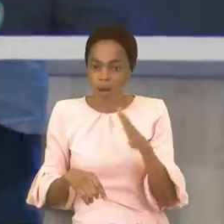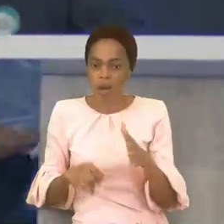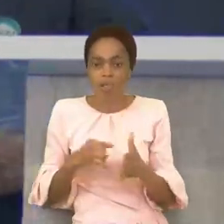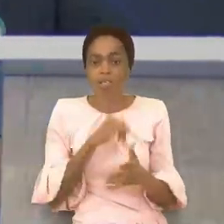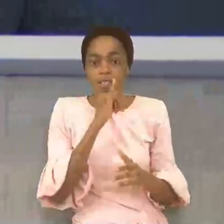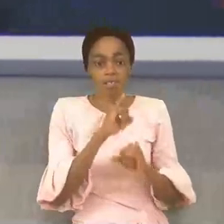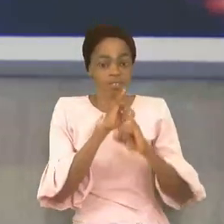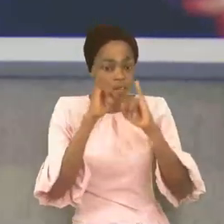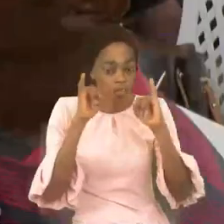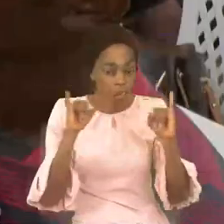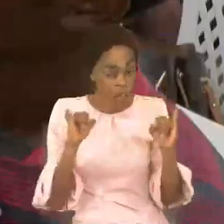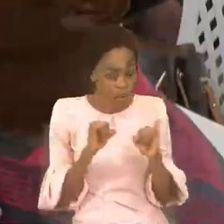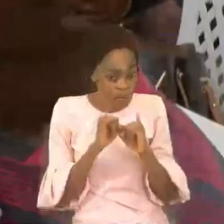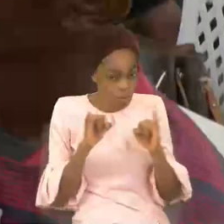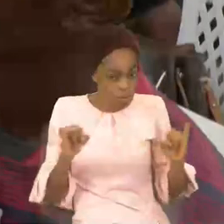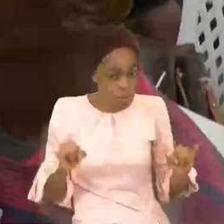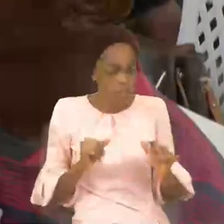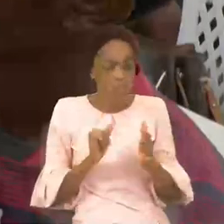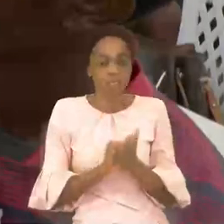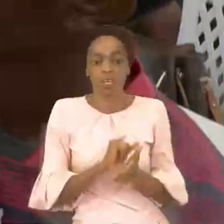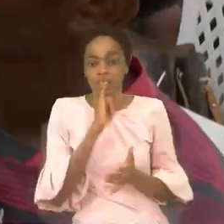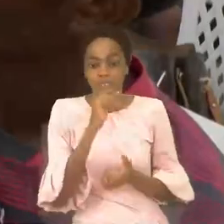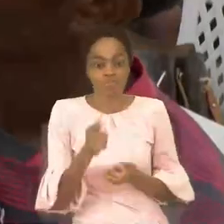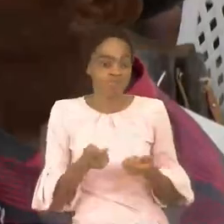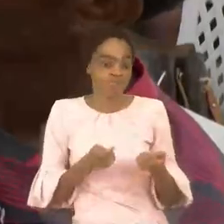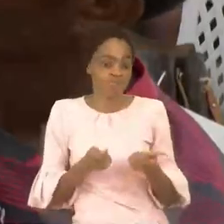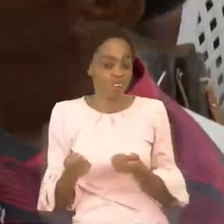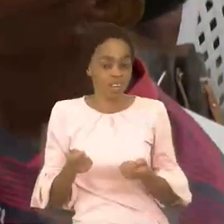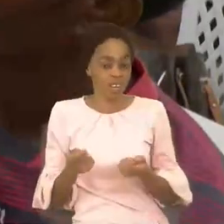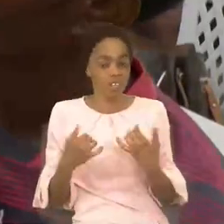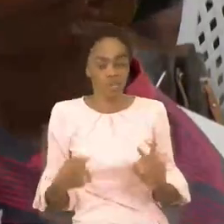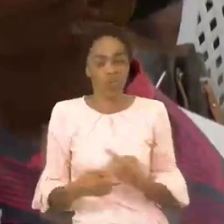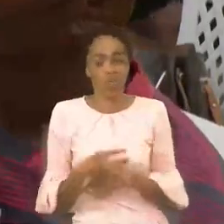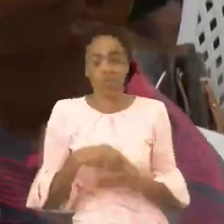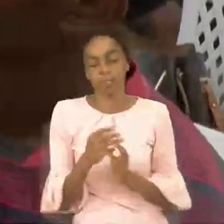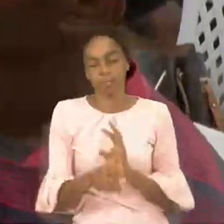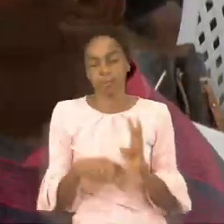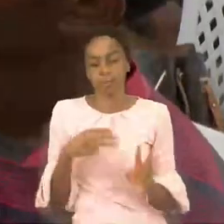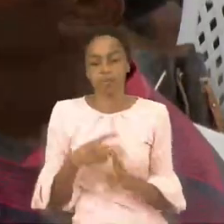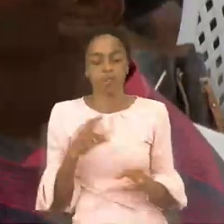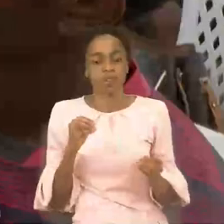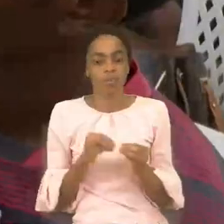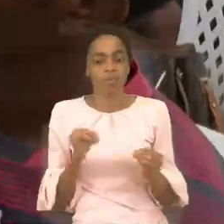l'idolâtrie qui règne toujours aujourd'hui. Voyons,